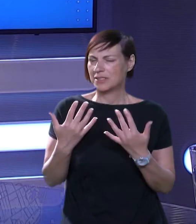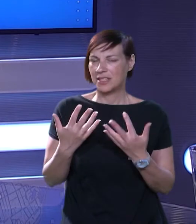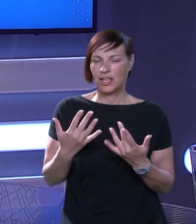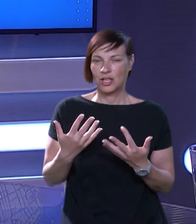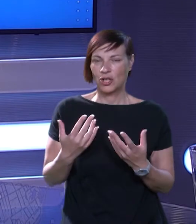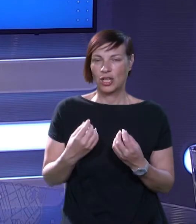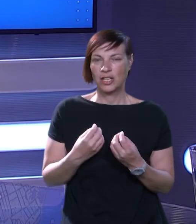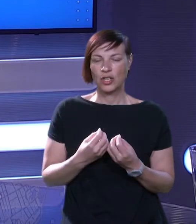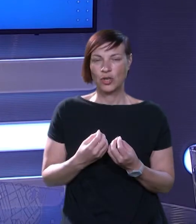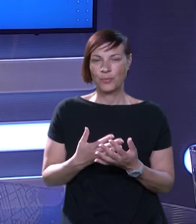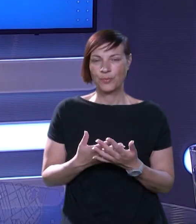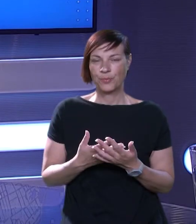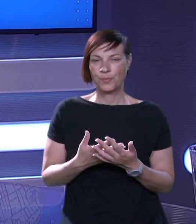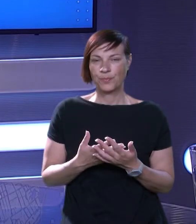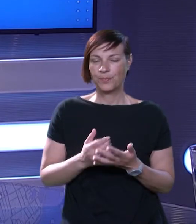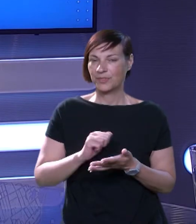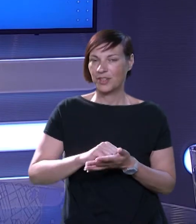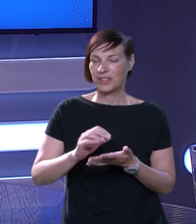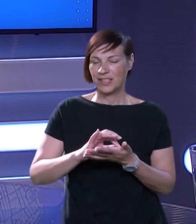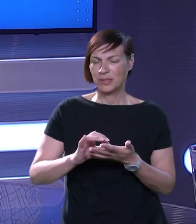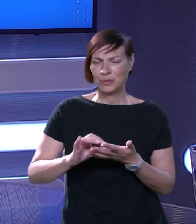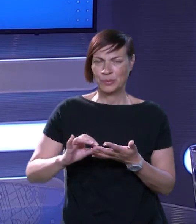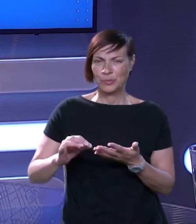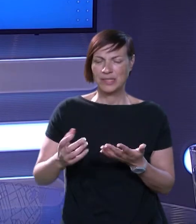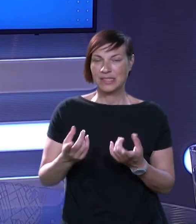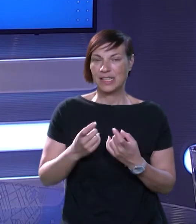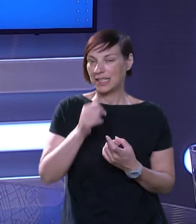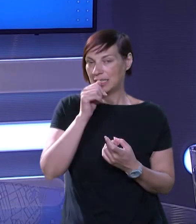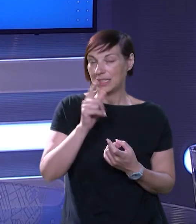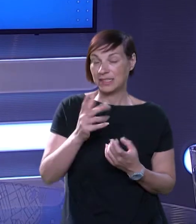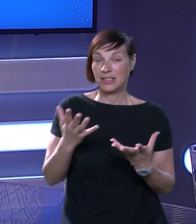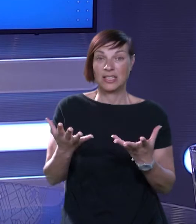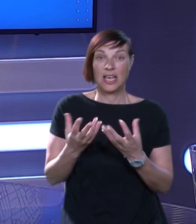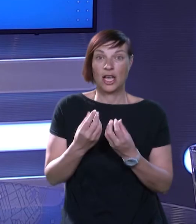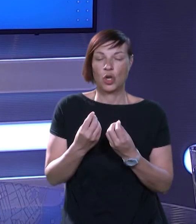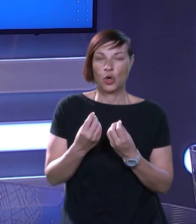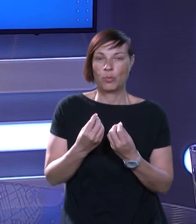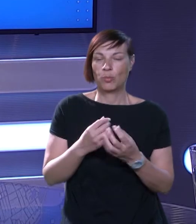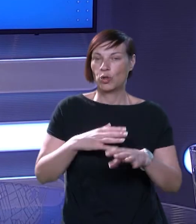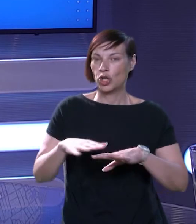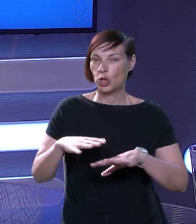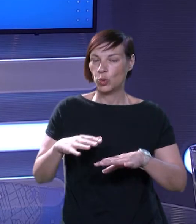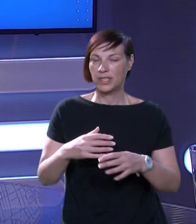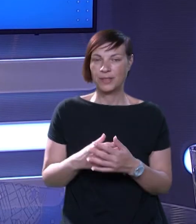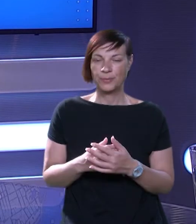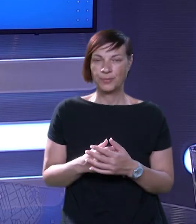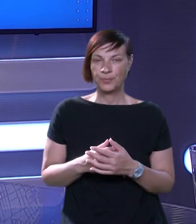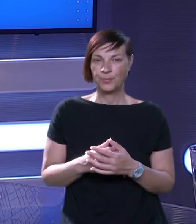koliko, pobrojali su ih valjda novinari, pisalo je negdje, ali nikad nisam vidjela toliko krcat trg.